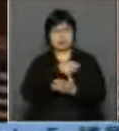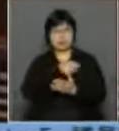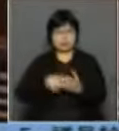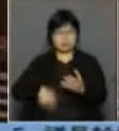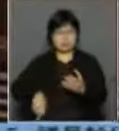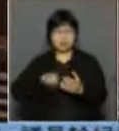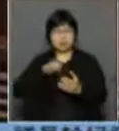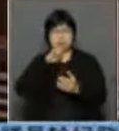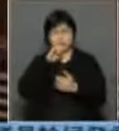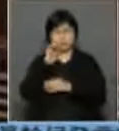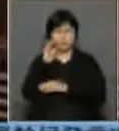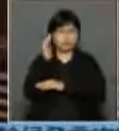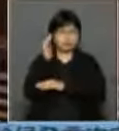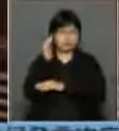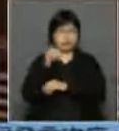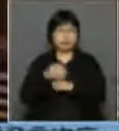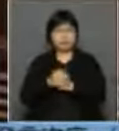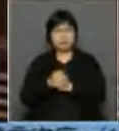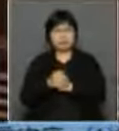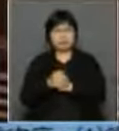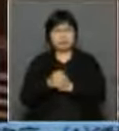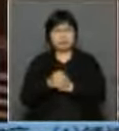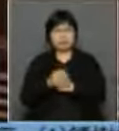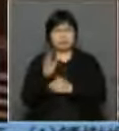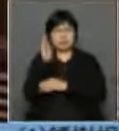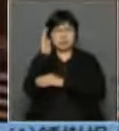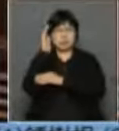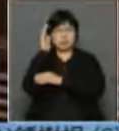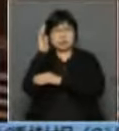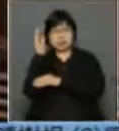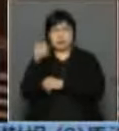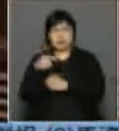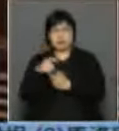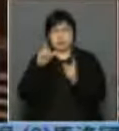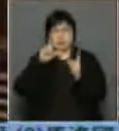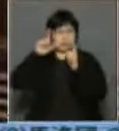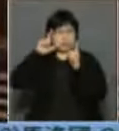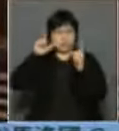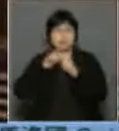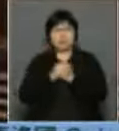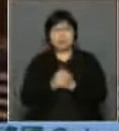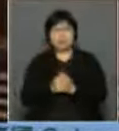見，慷慨激昂，七情上演。